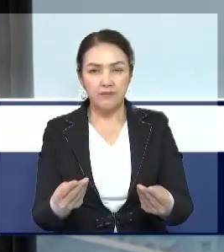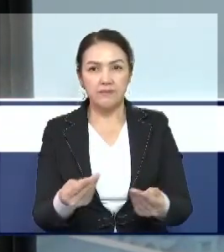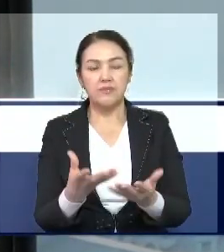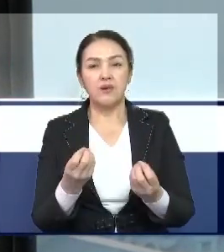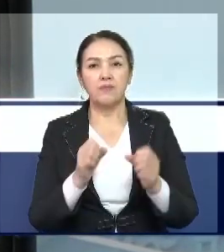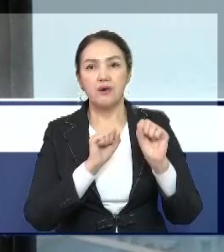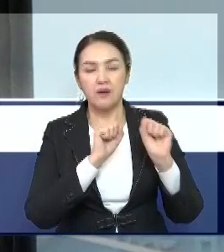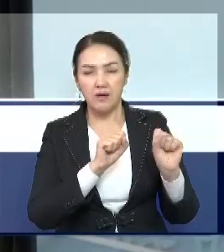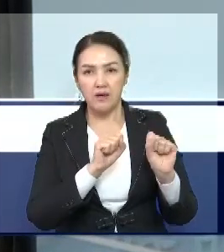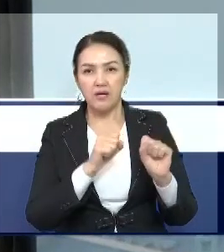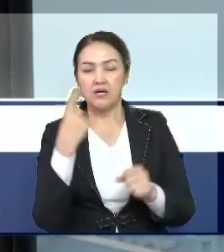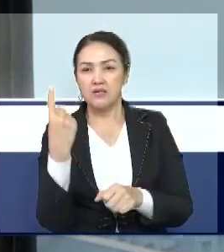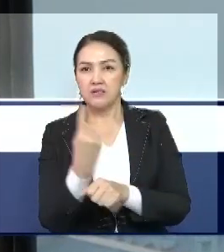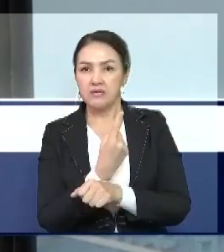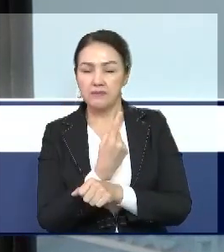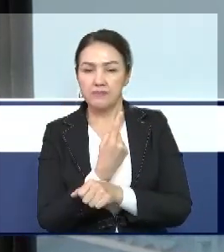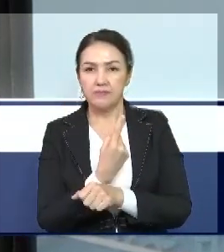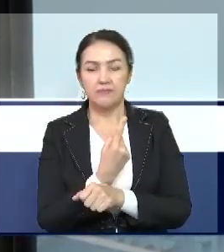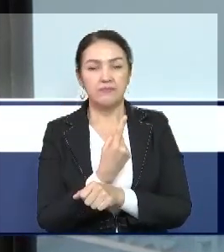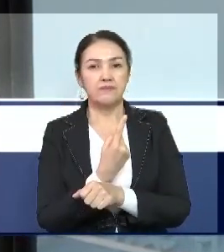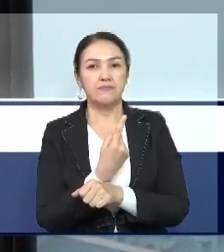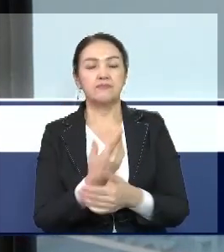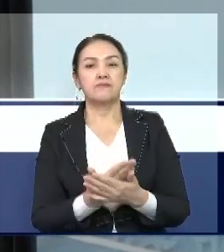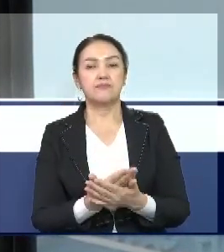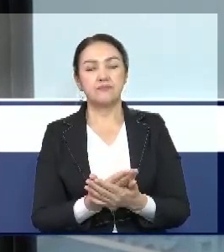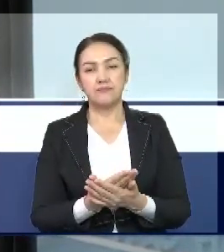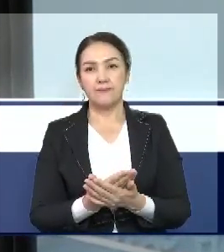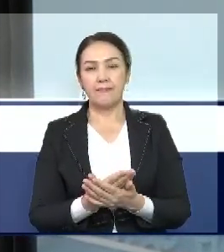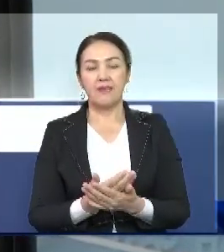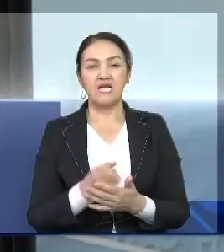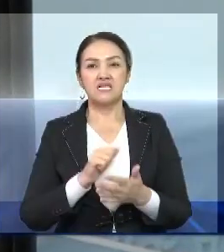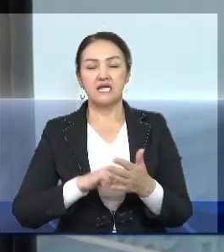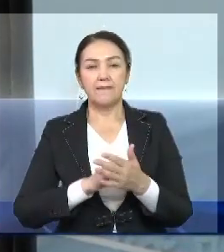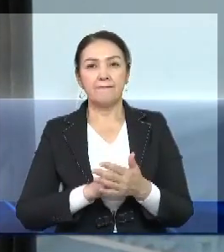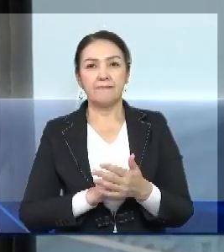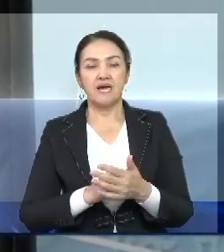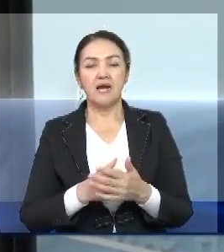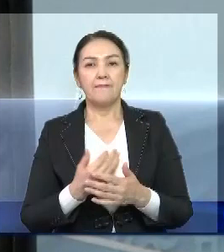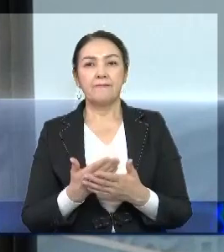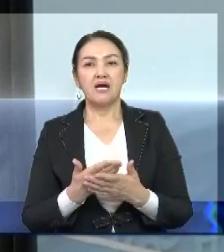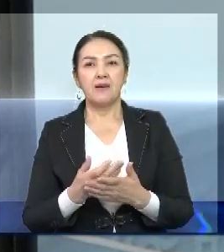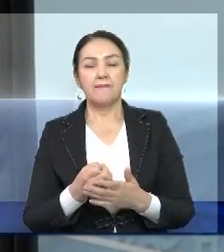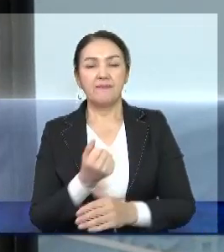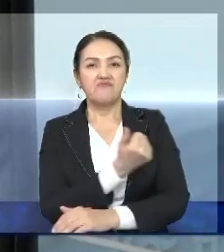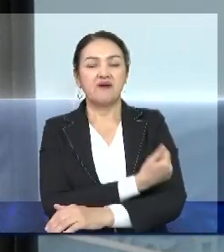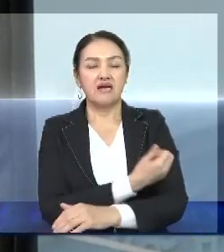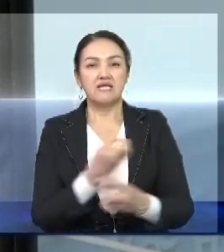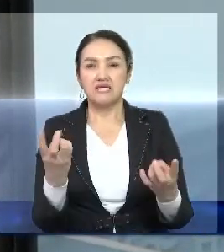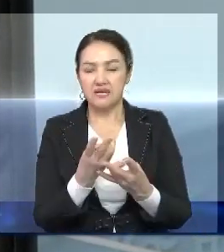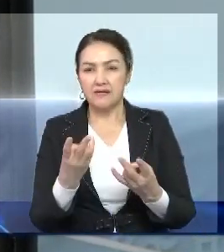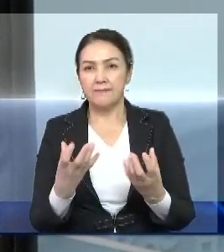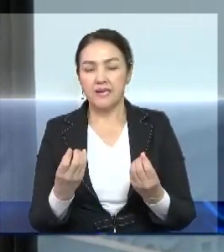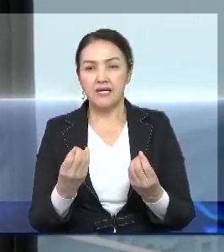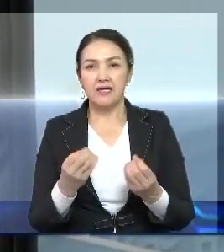Бұдан қорғанудың жалғыз жаңағы әдісі ол вакцинация. Сондықтан вакцинациядан біз тағы